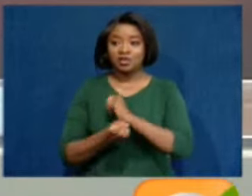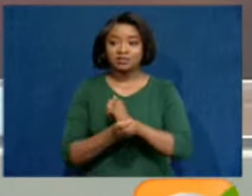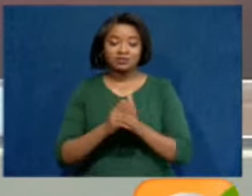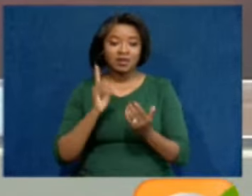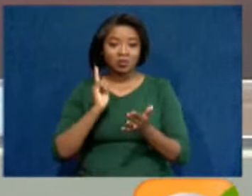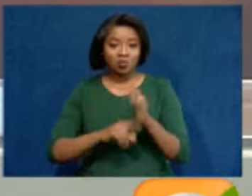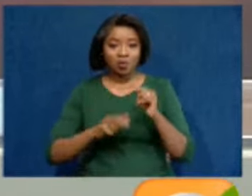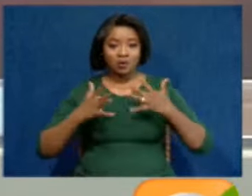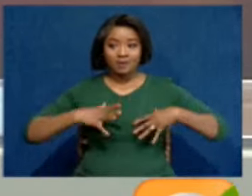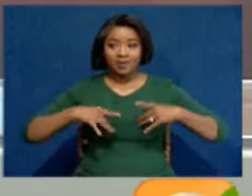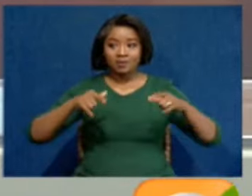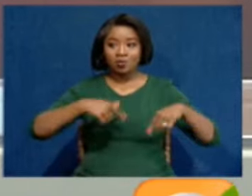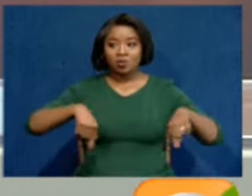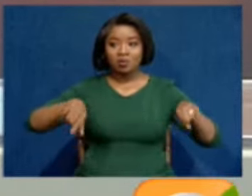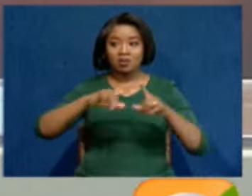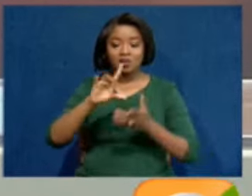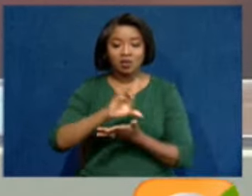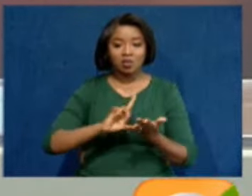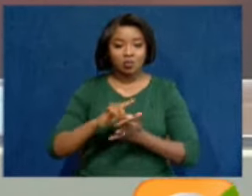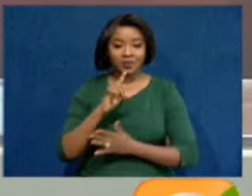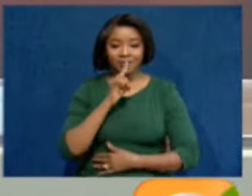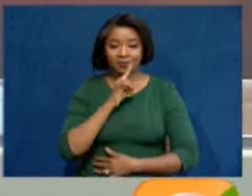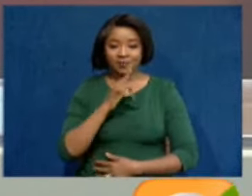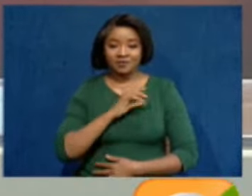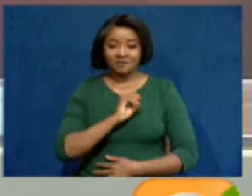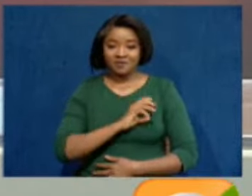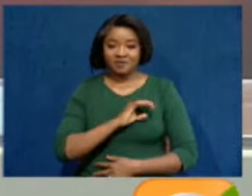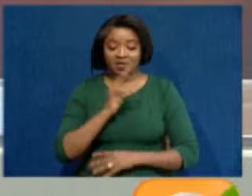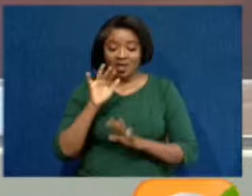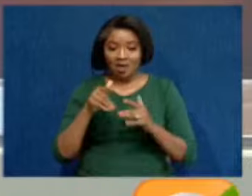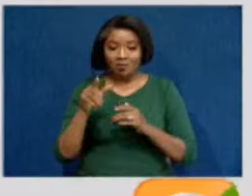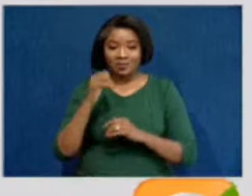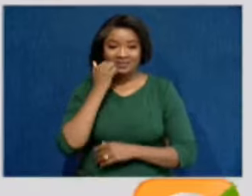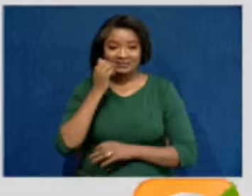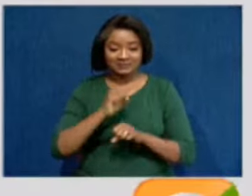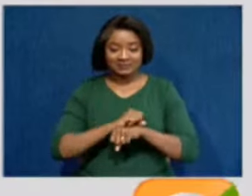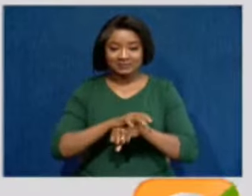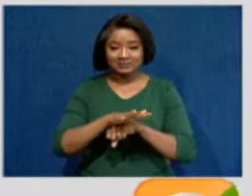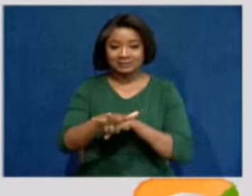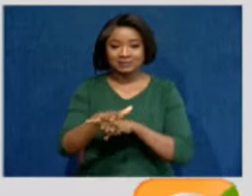wana wasiwasi kuhusu kasi ya kusambaa kwa ugonjwa huo.